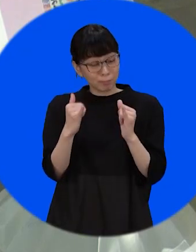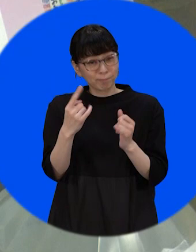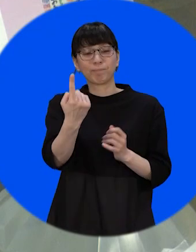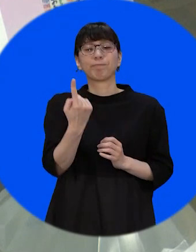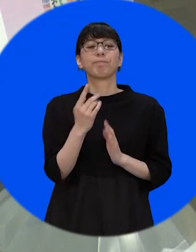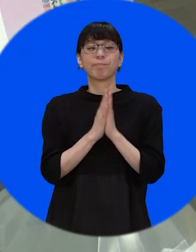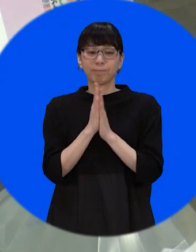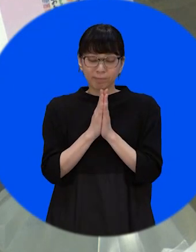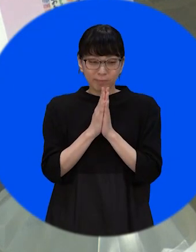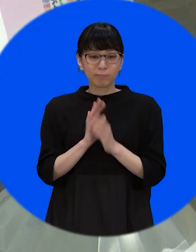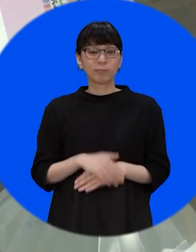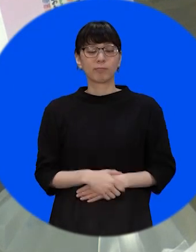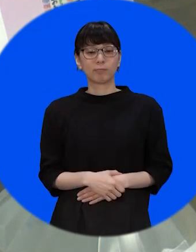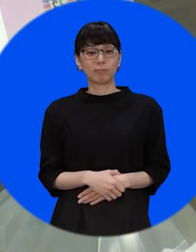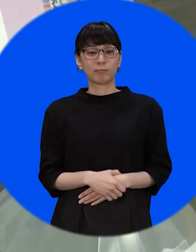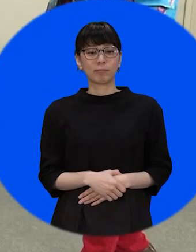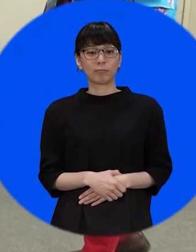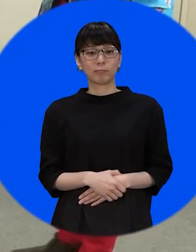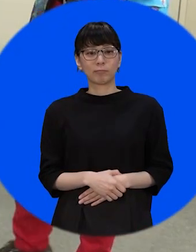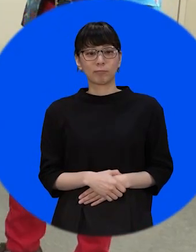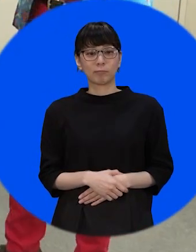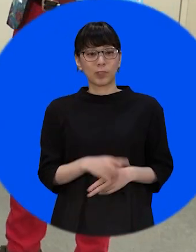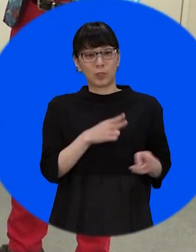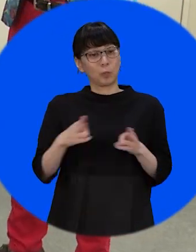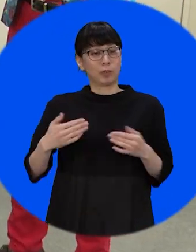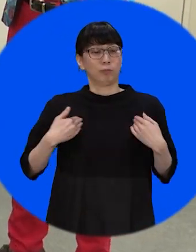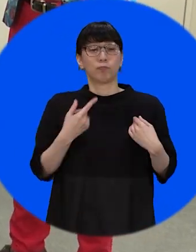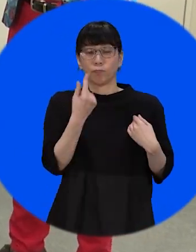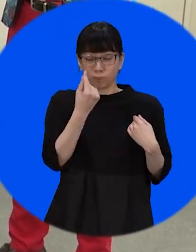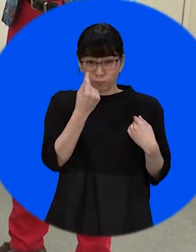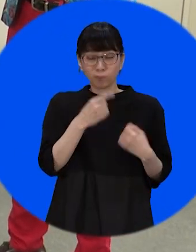って見ていただければと思います。 なるほど、すごいね。 まあ、備えっていうことで